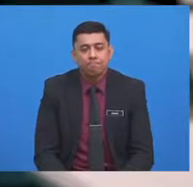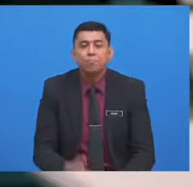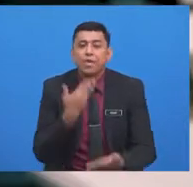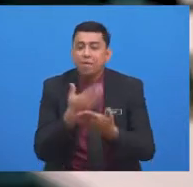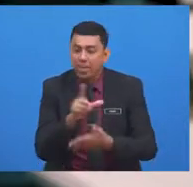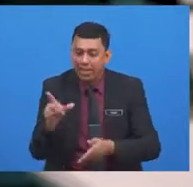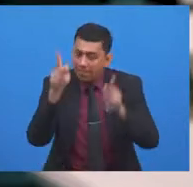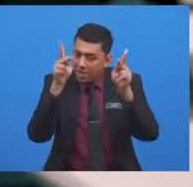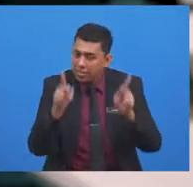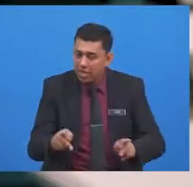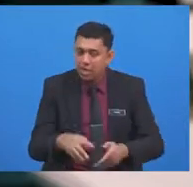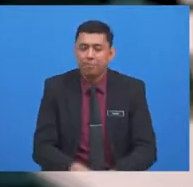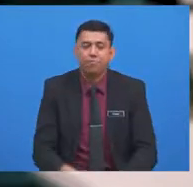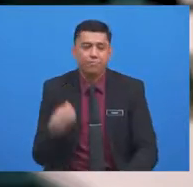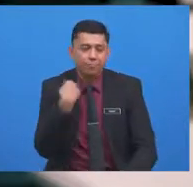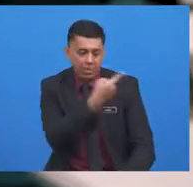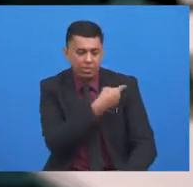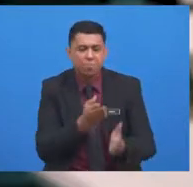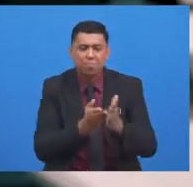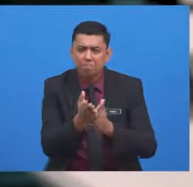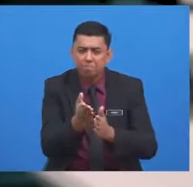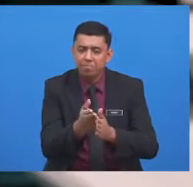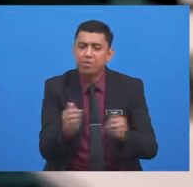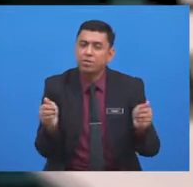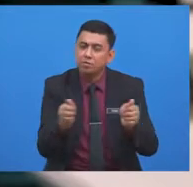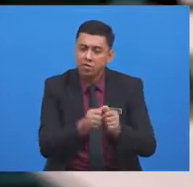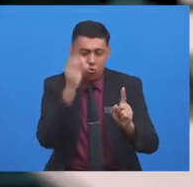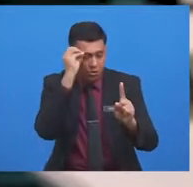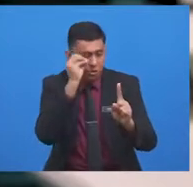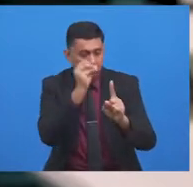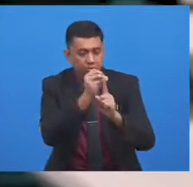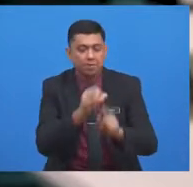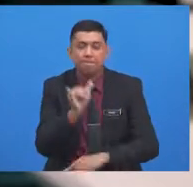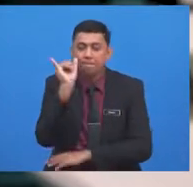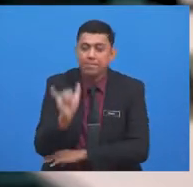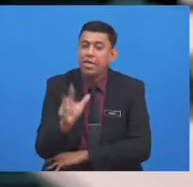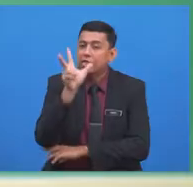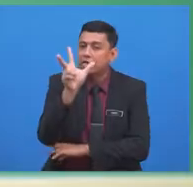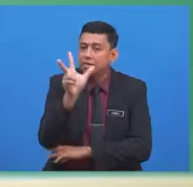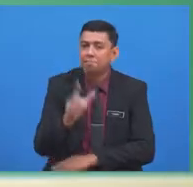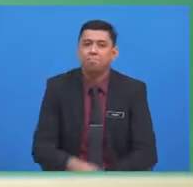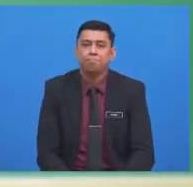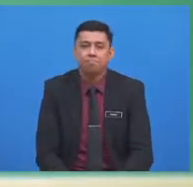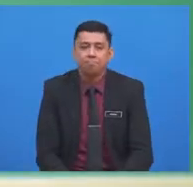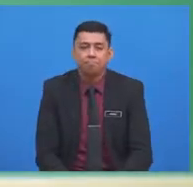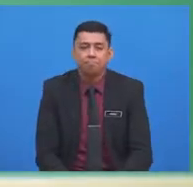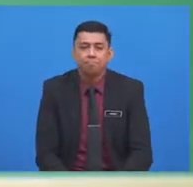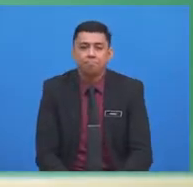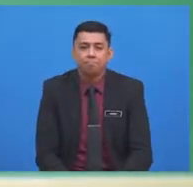Baiklah pelajar, kita akan meneruskan dengan objektif pembelajaran yang ketiga,